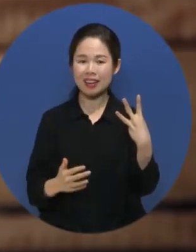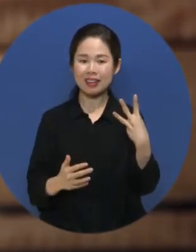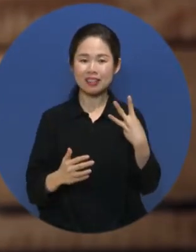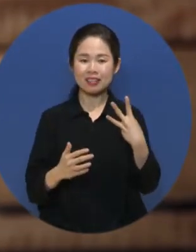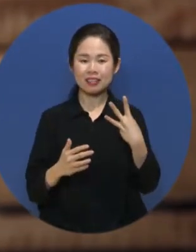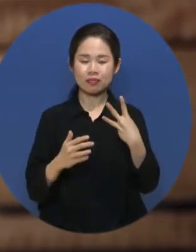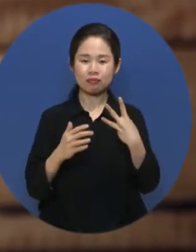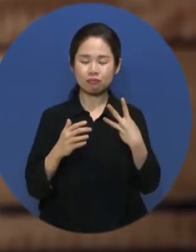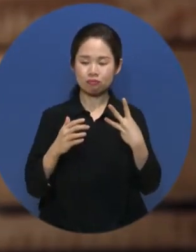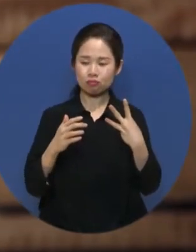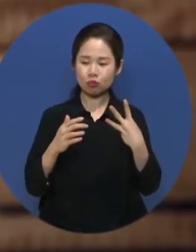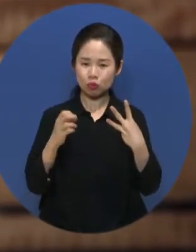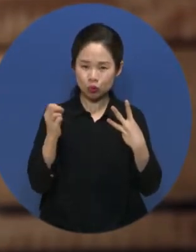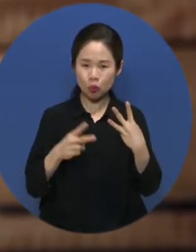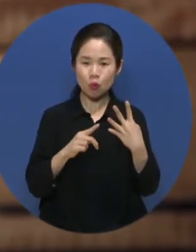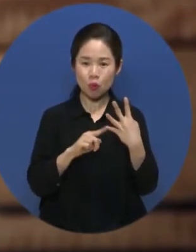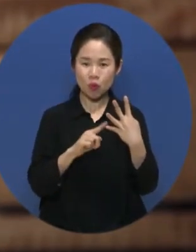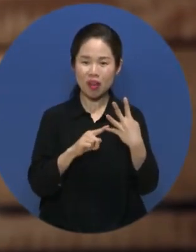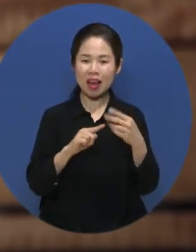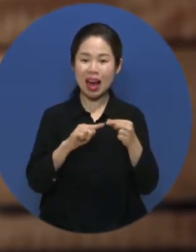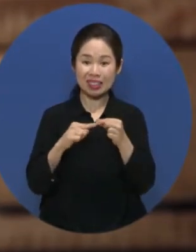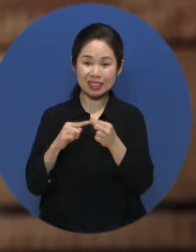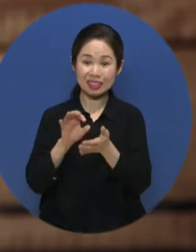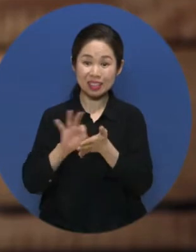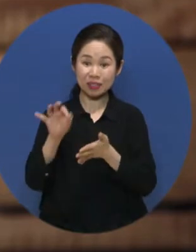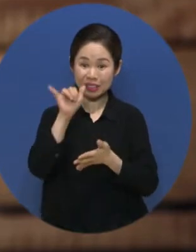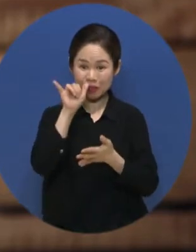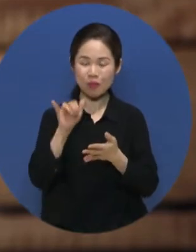해서 한글을 사용을 합니다. 그런데요,